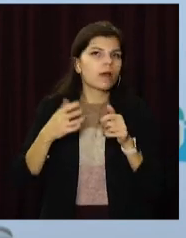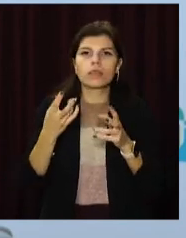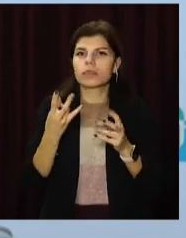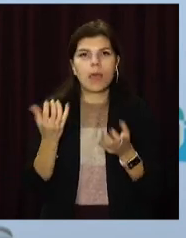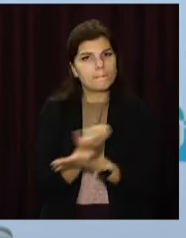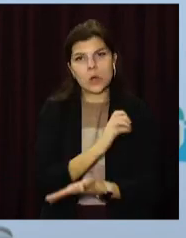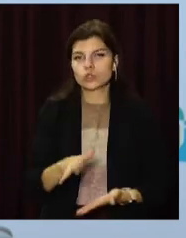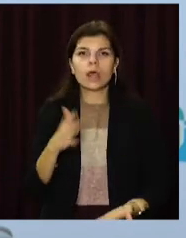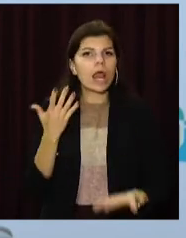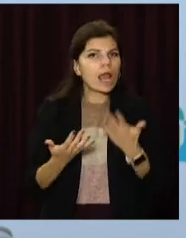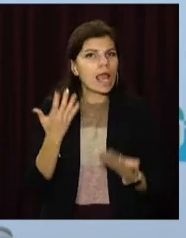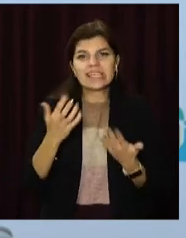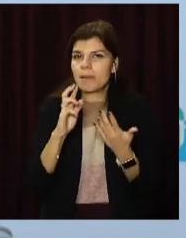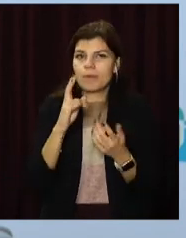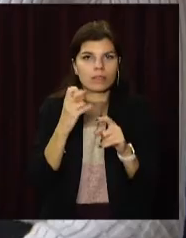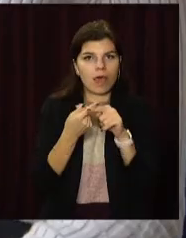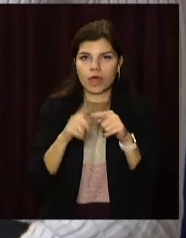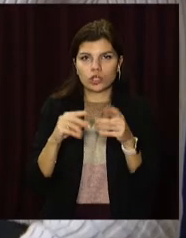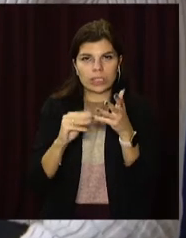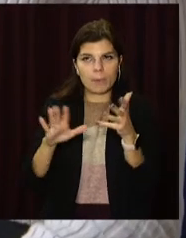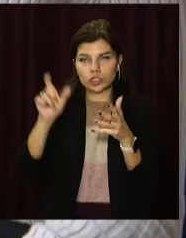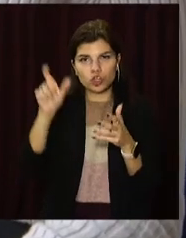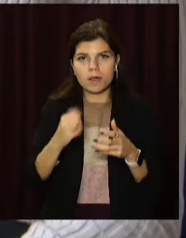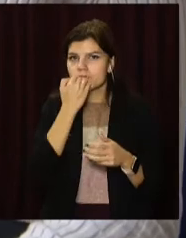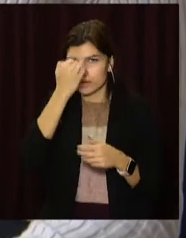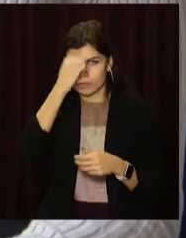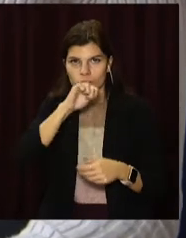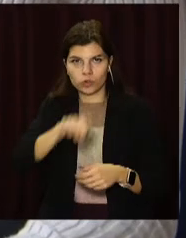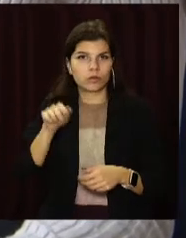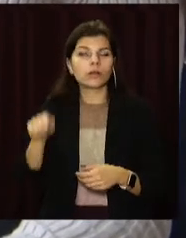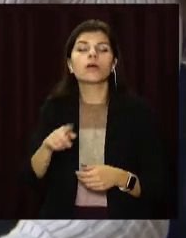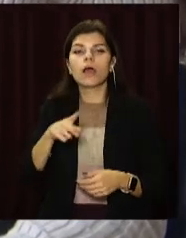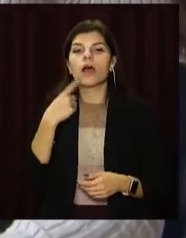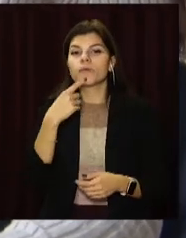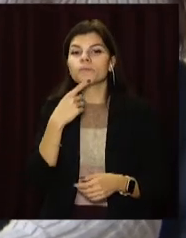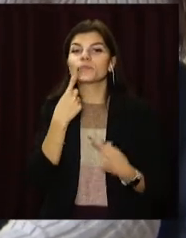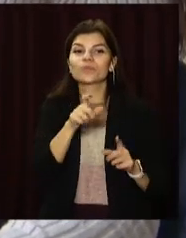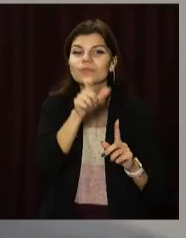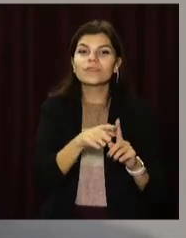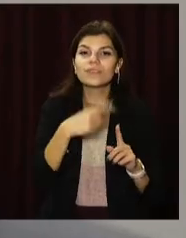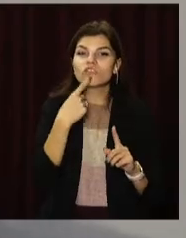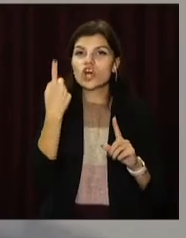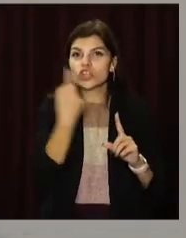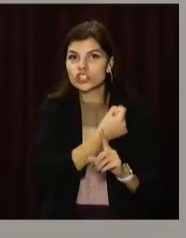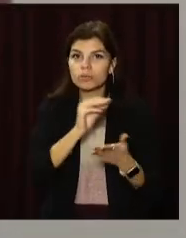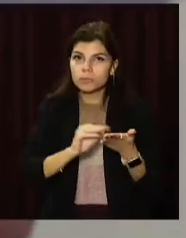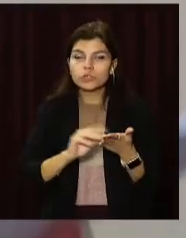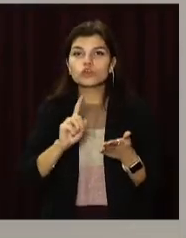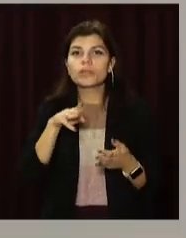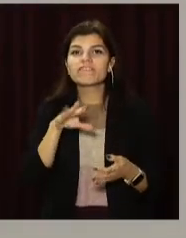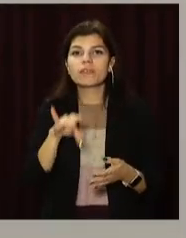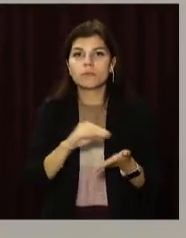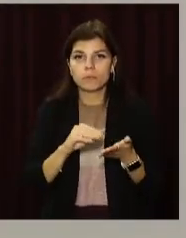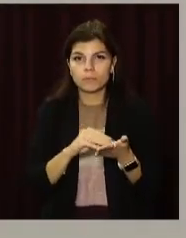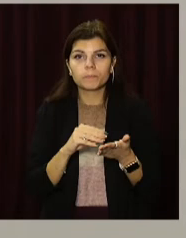не цей земляк наш. Ліза цікавиться історією. Говорить, з тиждень працювала, аби написати твір на